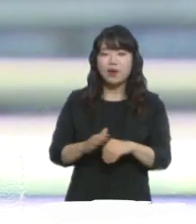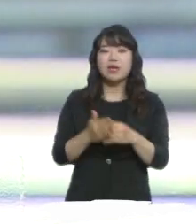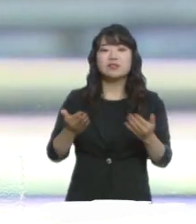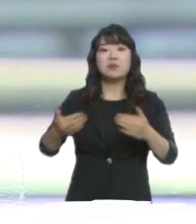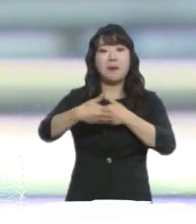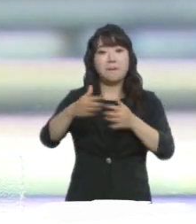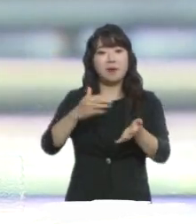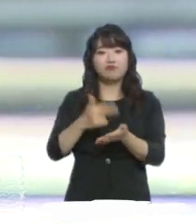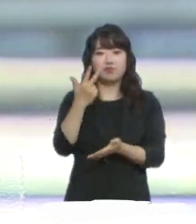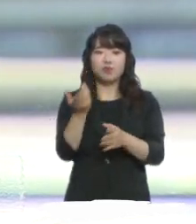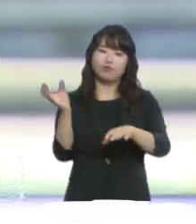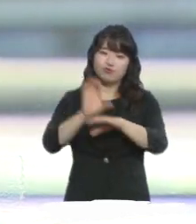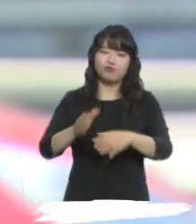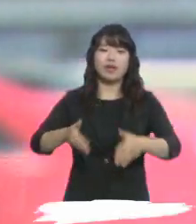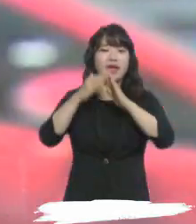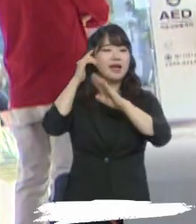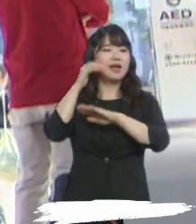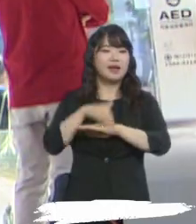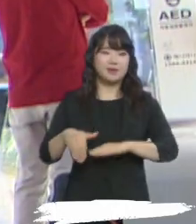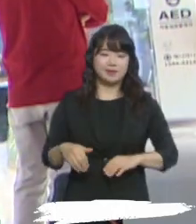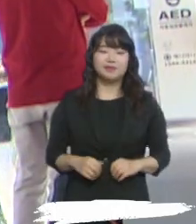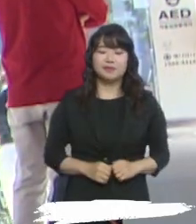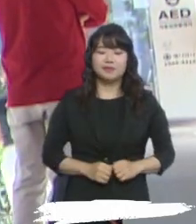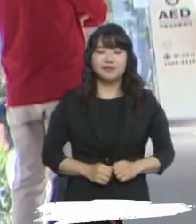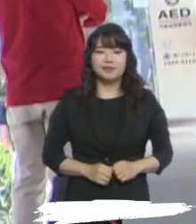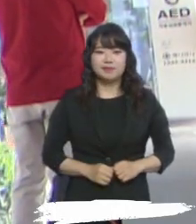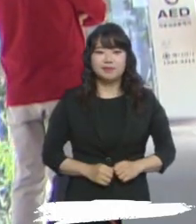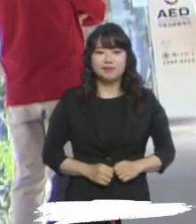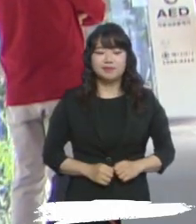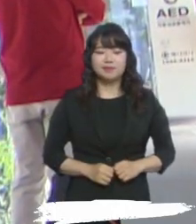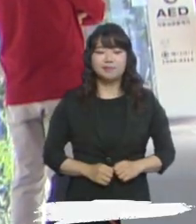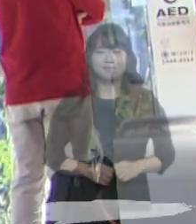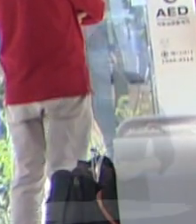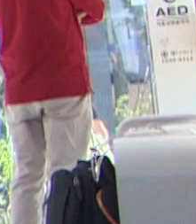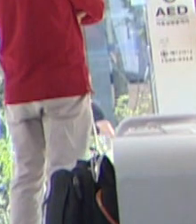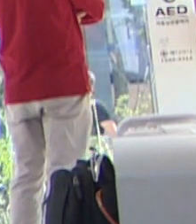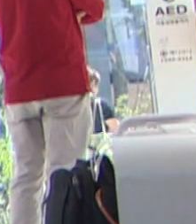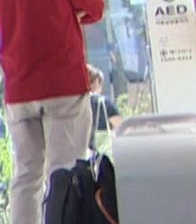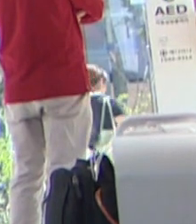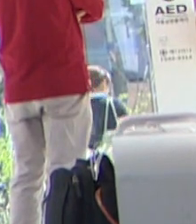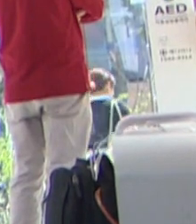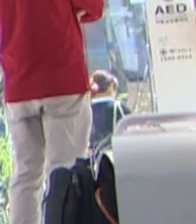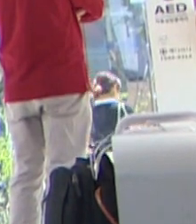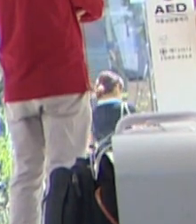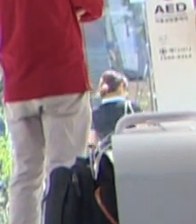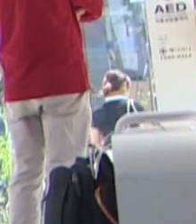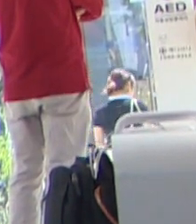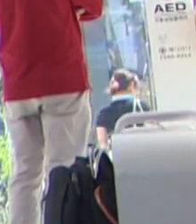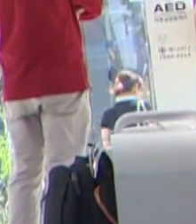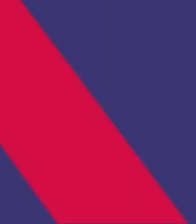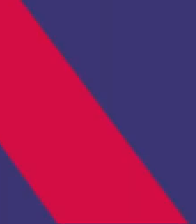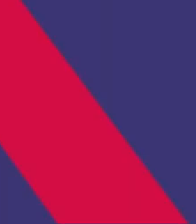쉼터 7곳을 추가 설치한다는 계획입니다. BTV 뉴스 김진중입니다.